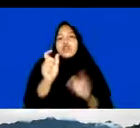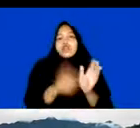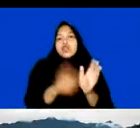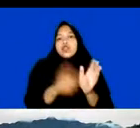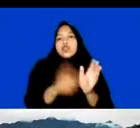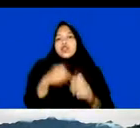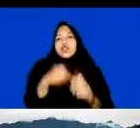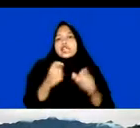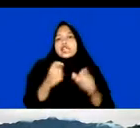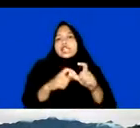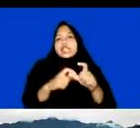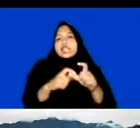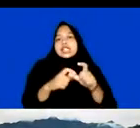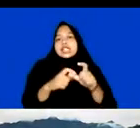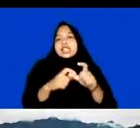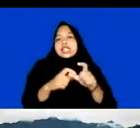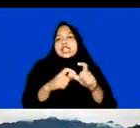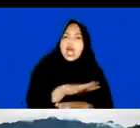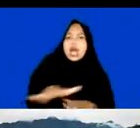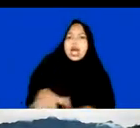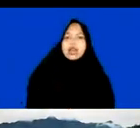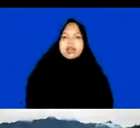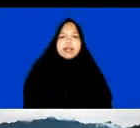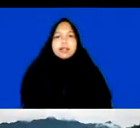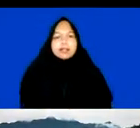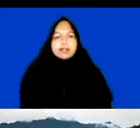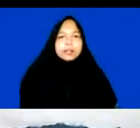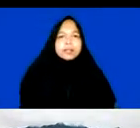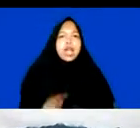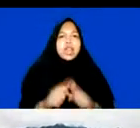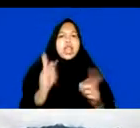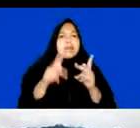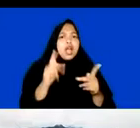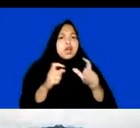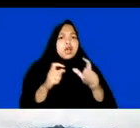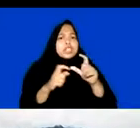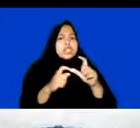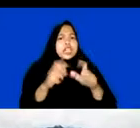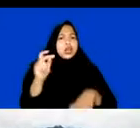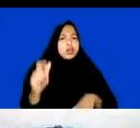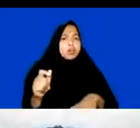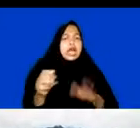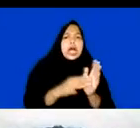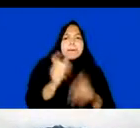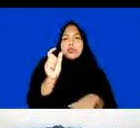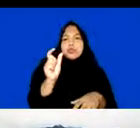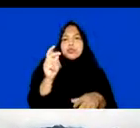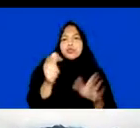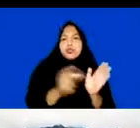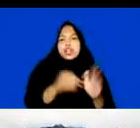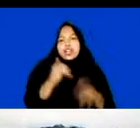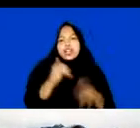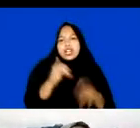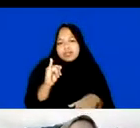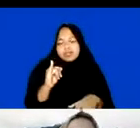untuk sehari-hari, seperti tas atau segala macam kan bisa dibawa sehari-hari. Tapi kalau di seni rupa murni kan dia lebih ke market yang spesifik banget